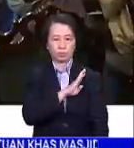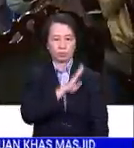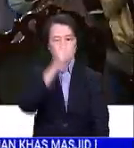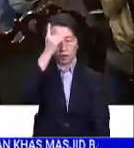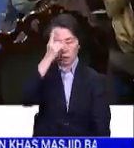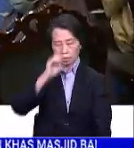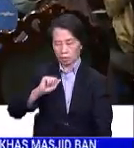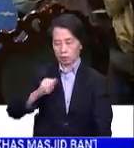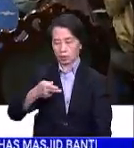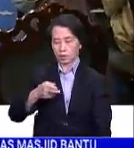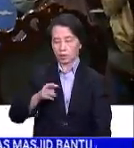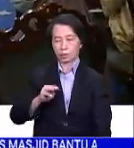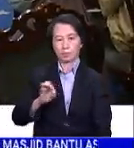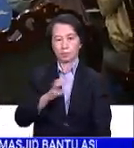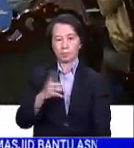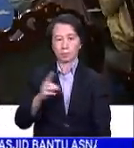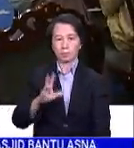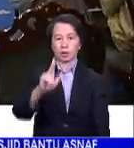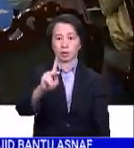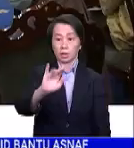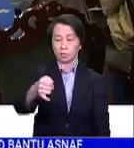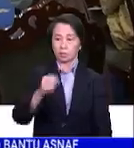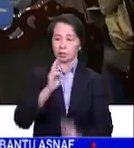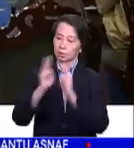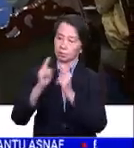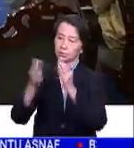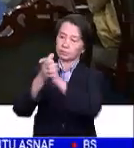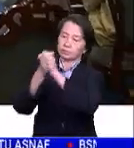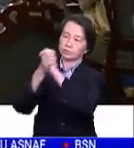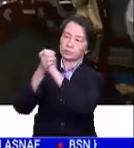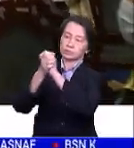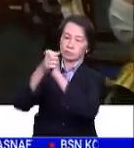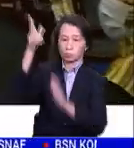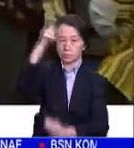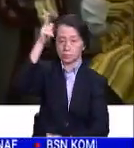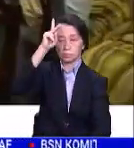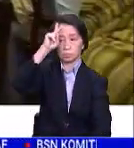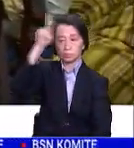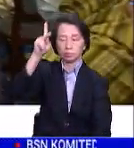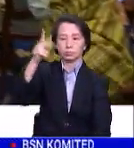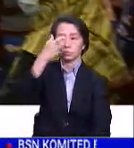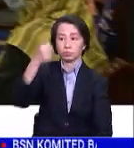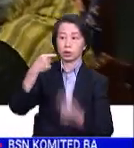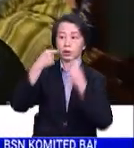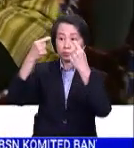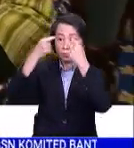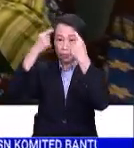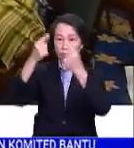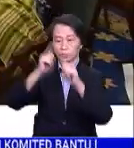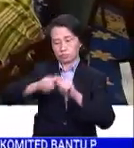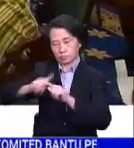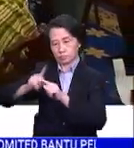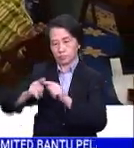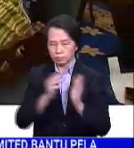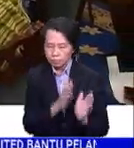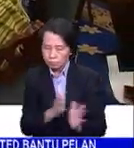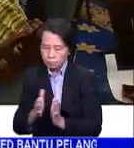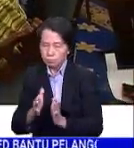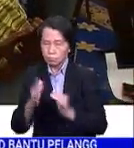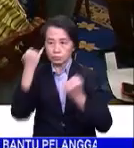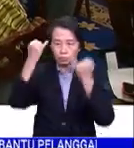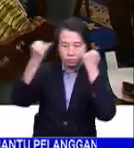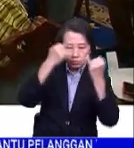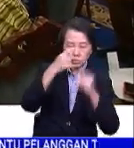Datuk Ahmad Yaakob di Kota Baru. Khairi turut merakamkan ucapan tahniah kepada Kerajaan Negeri Kelantan kerana berjaya melaksanakan pelbagai strategi